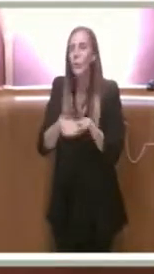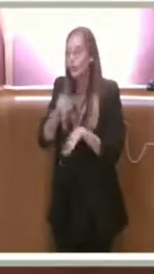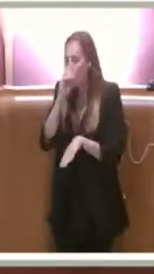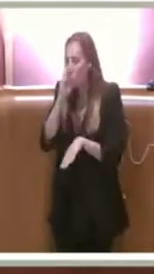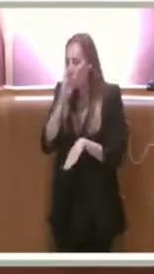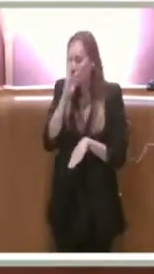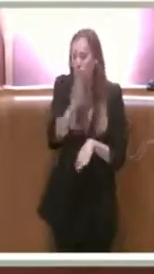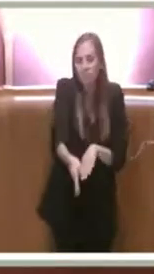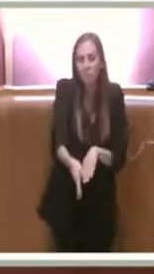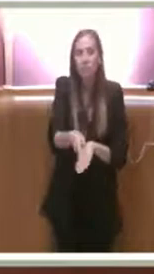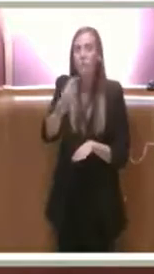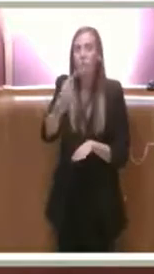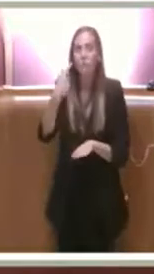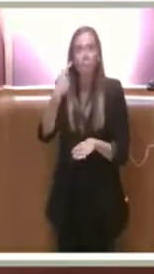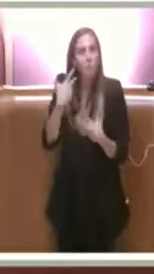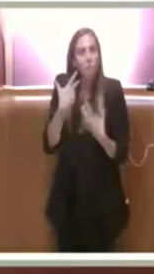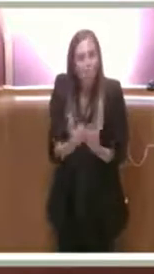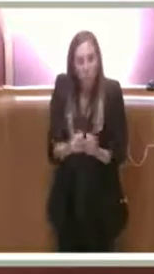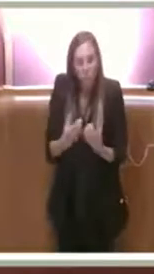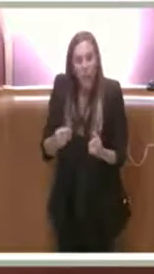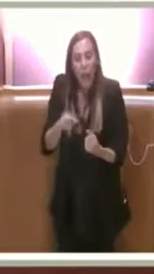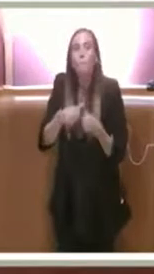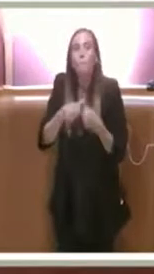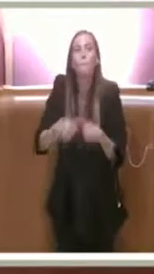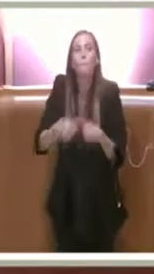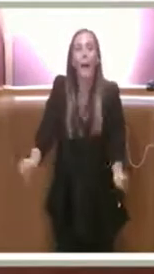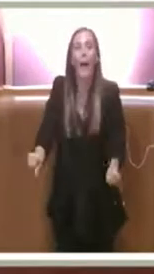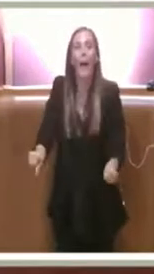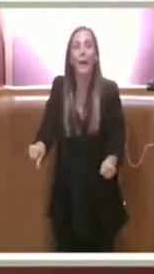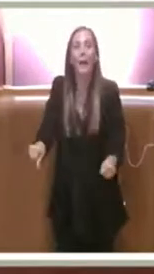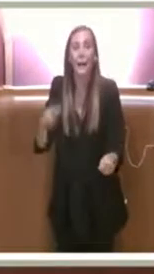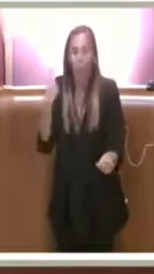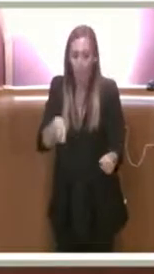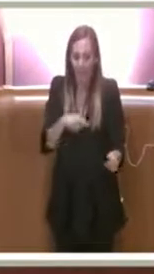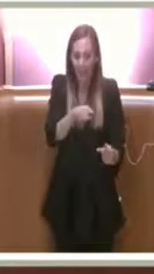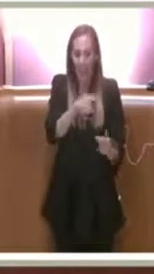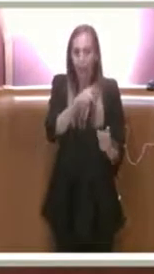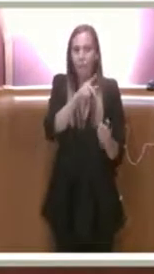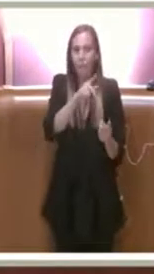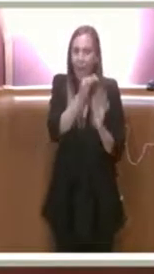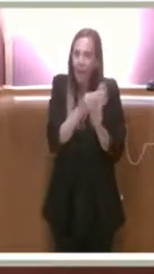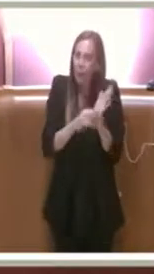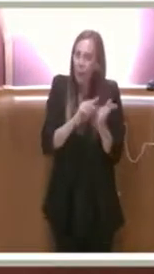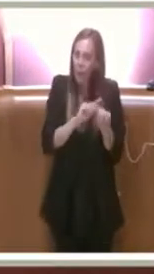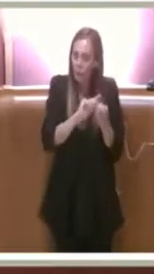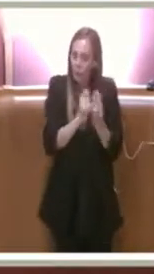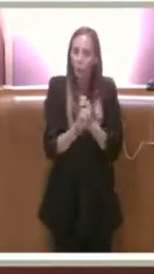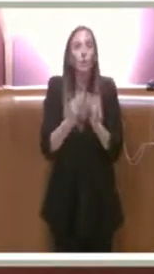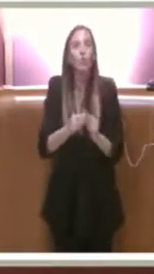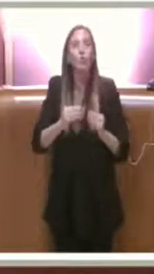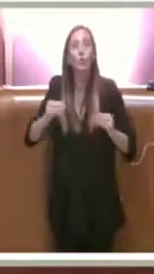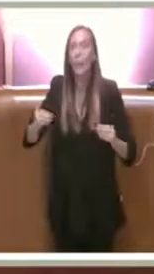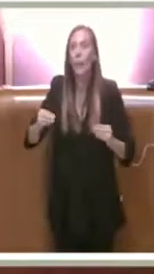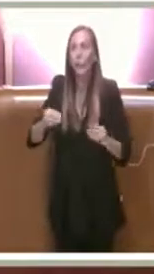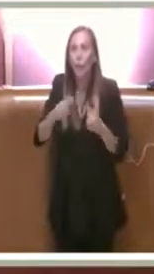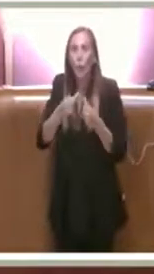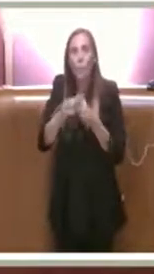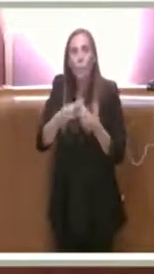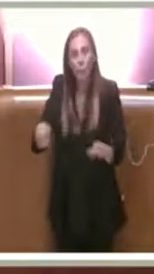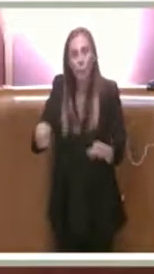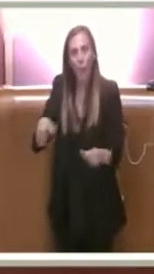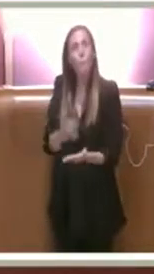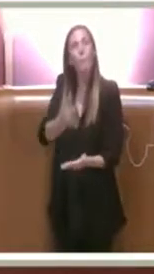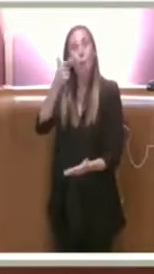un elemento imprescindibile per poter rendere questo regolamento uno strumento veramente utile ed efficace per